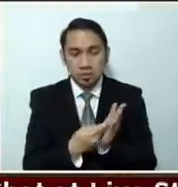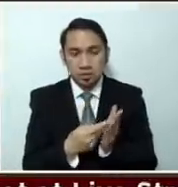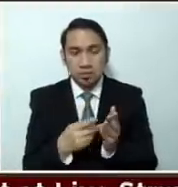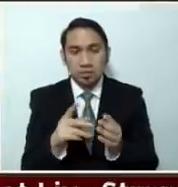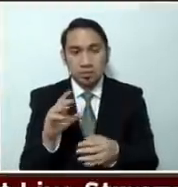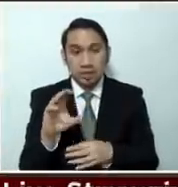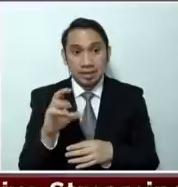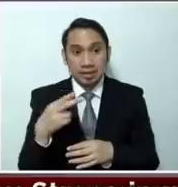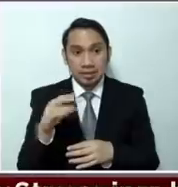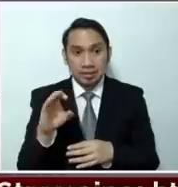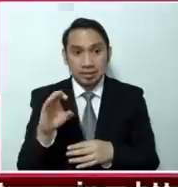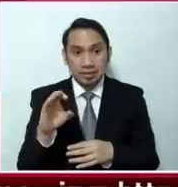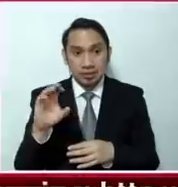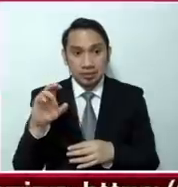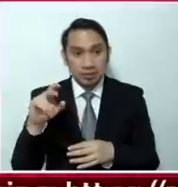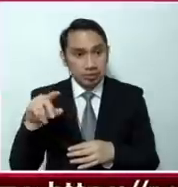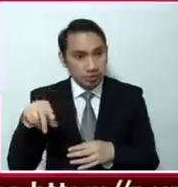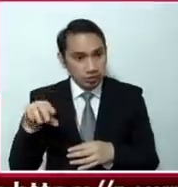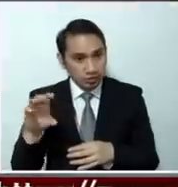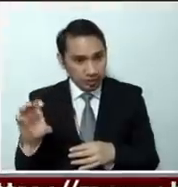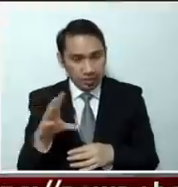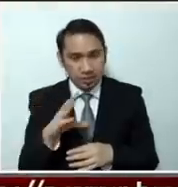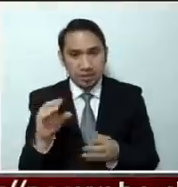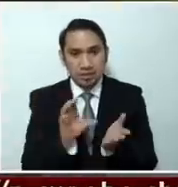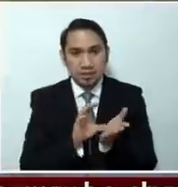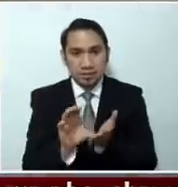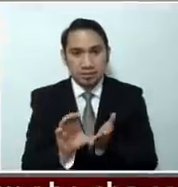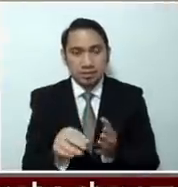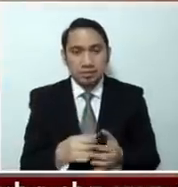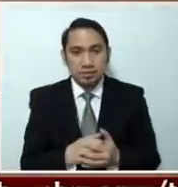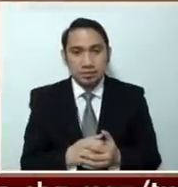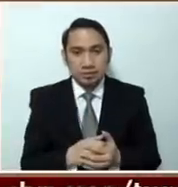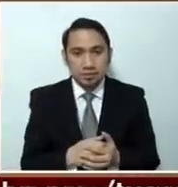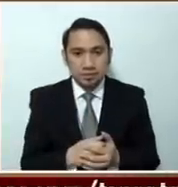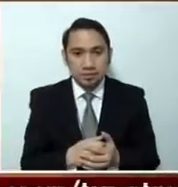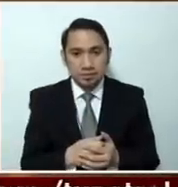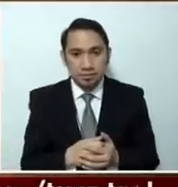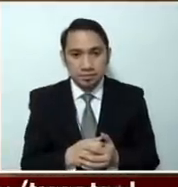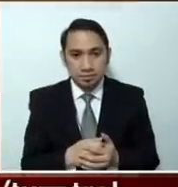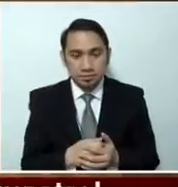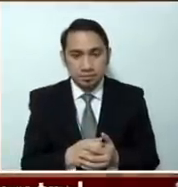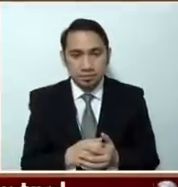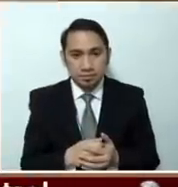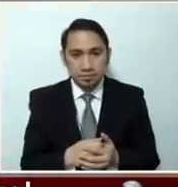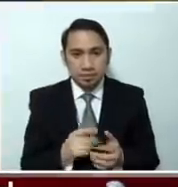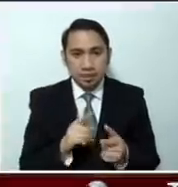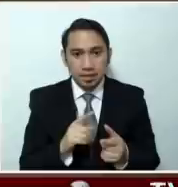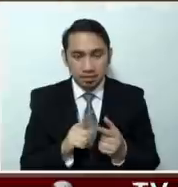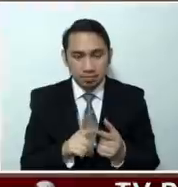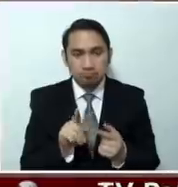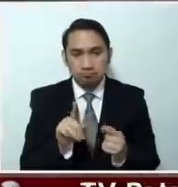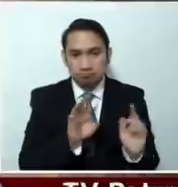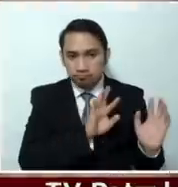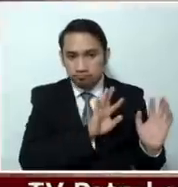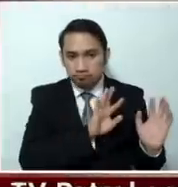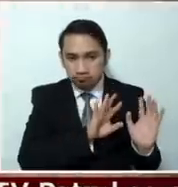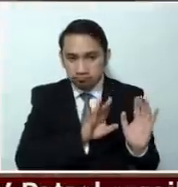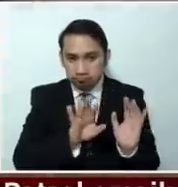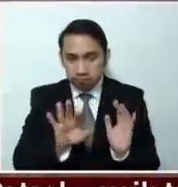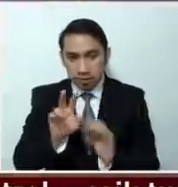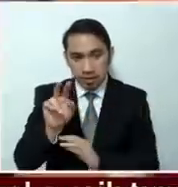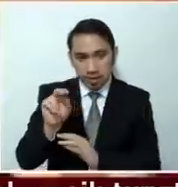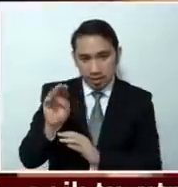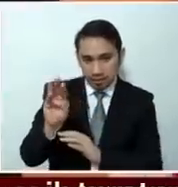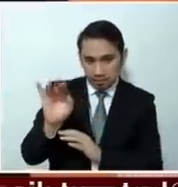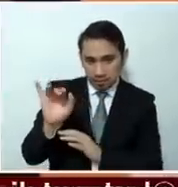FBI po kami, ano? Itrapping po ito. Ngayon po, arestado po kayo, no? Agad siyang pinaligiran at inaresto ng NBI Special